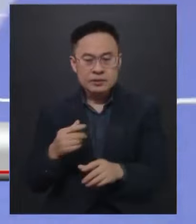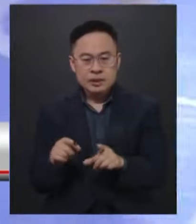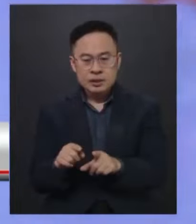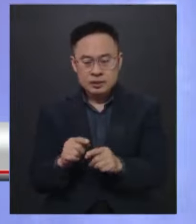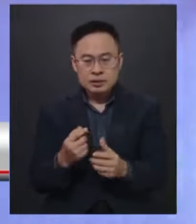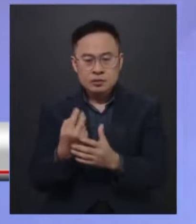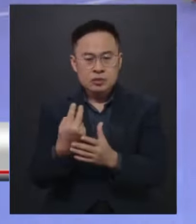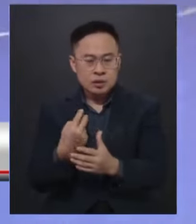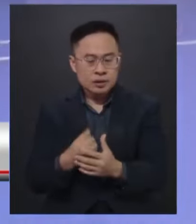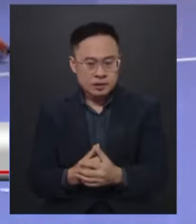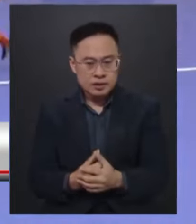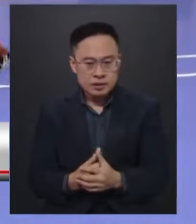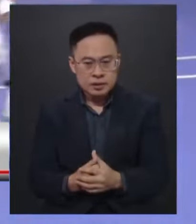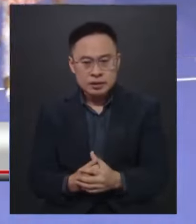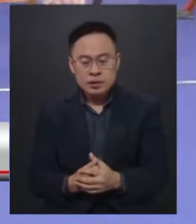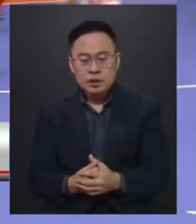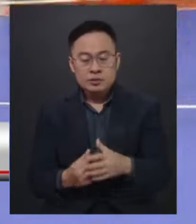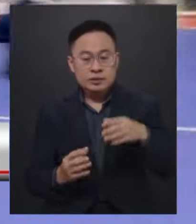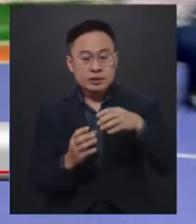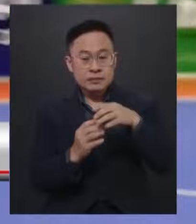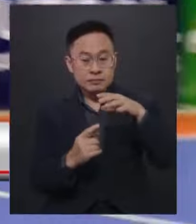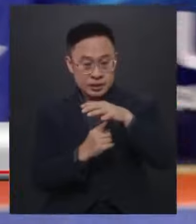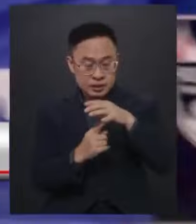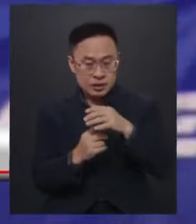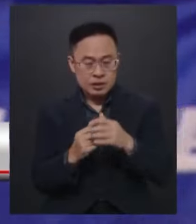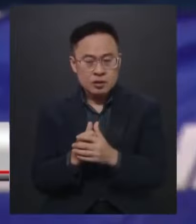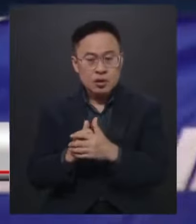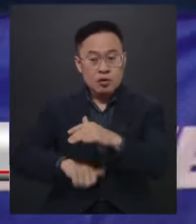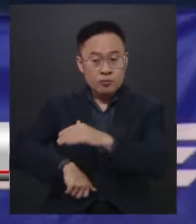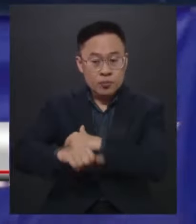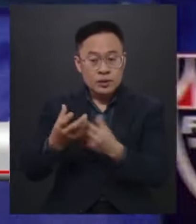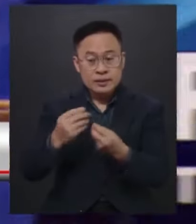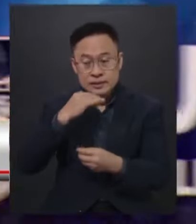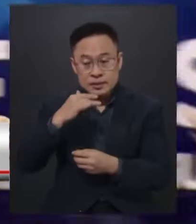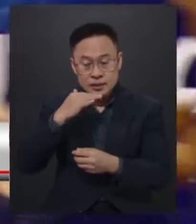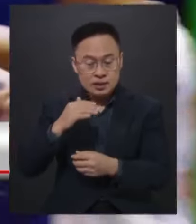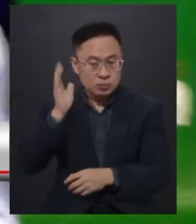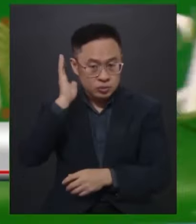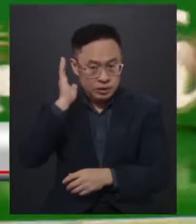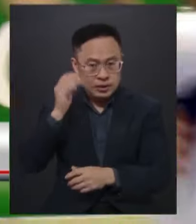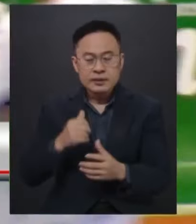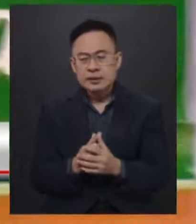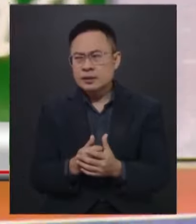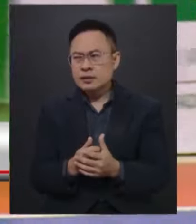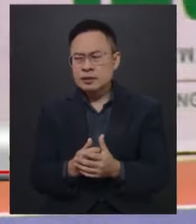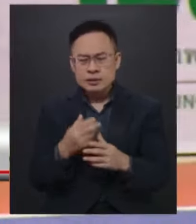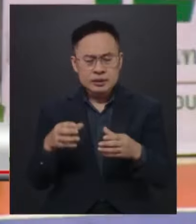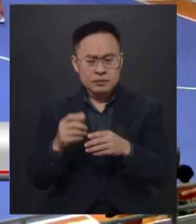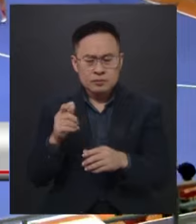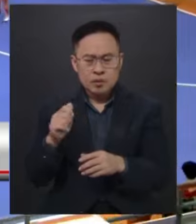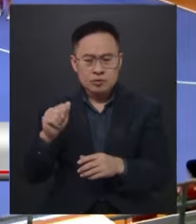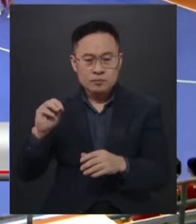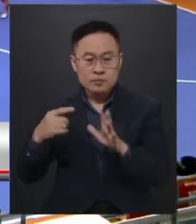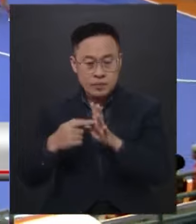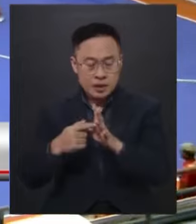งขณะที่มิสซูรีพัทยาแชมป์ฟุตบอลชายหาดชายและออสมา CR7 Go แชมป์ฟุตบ